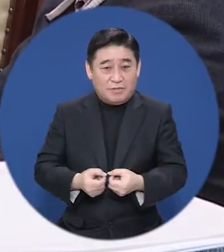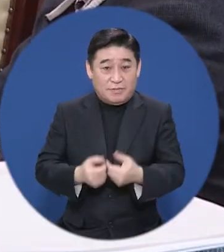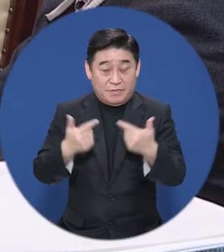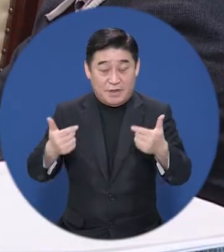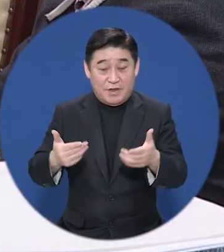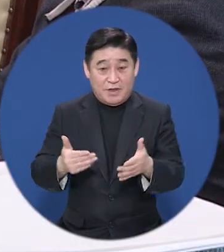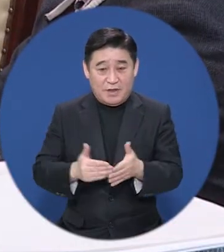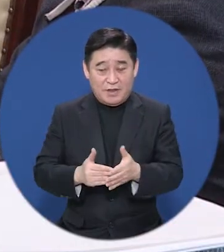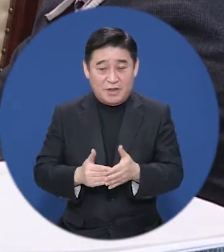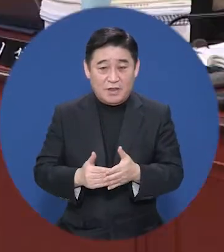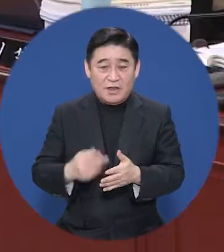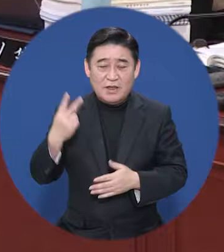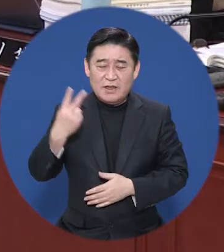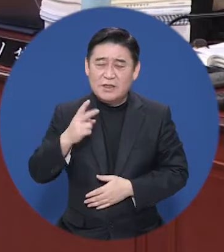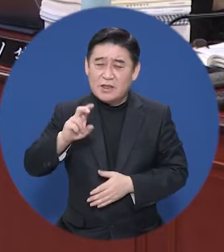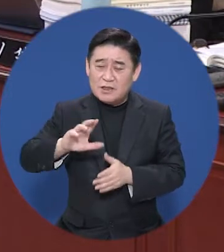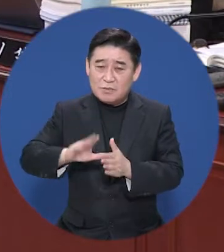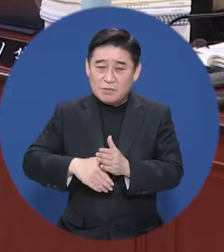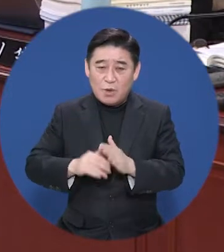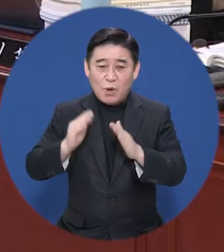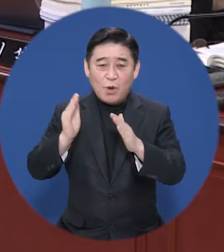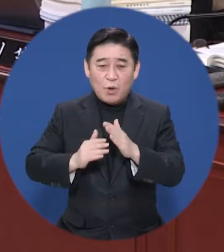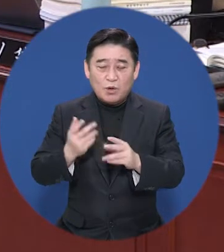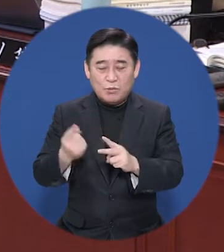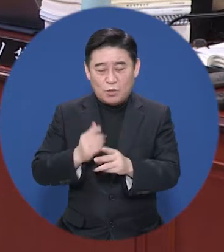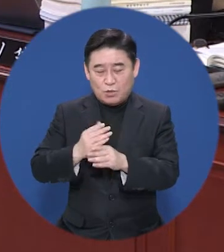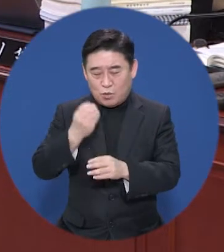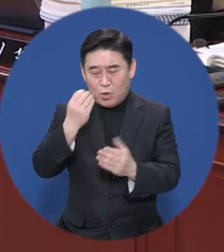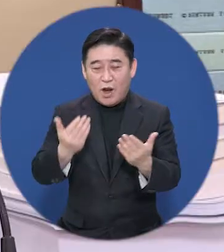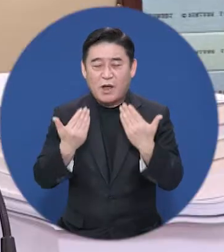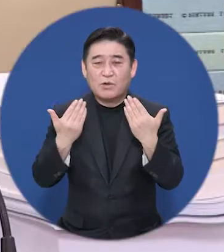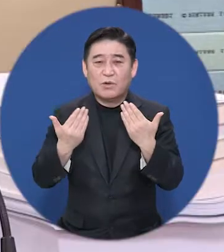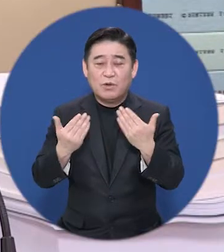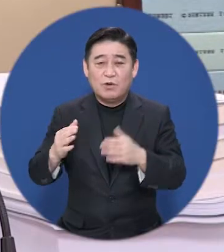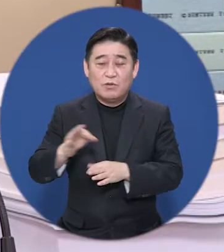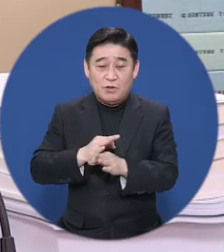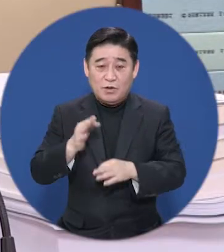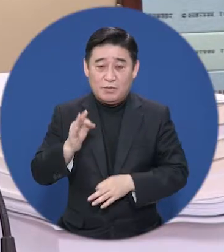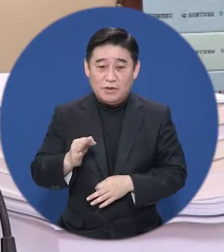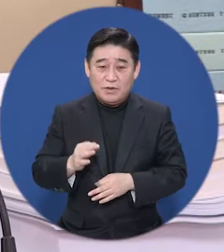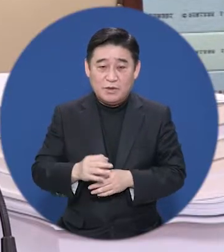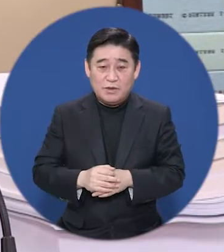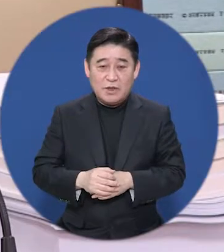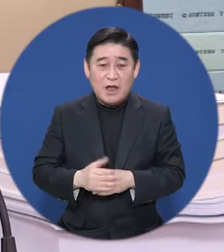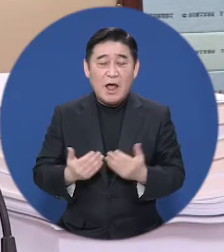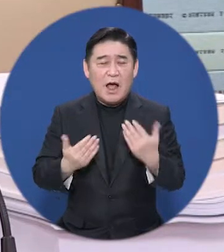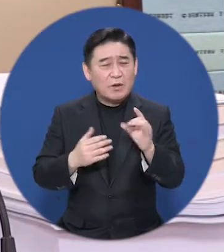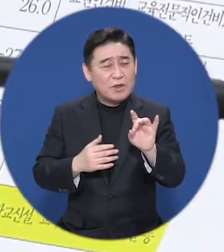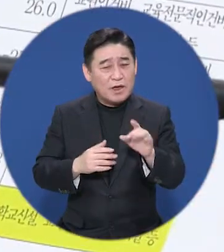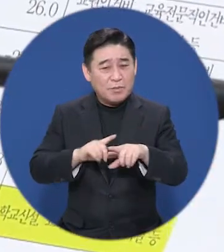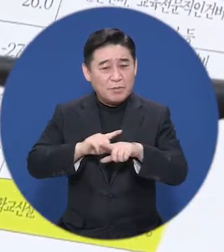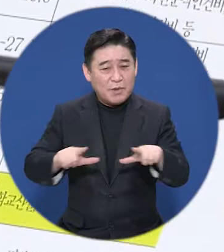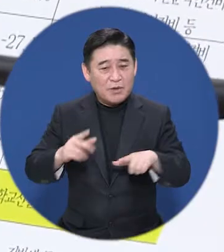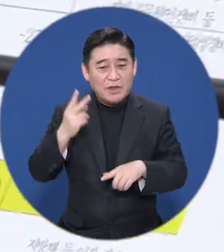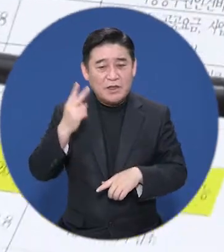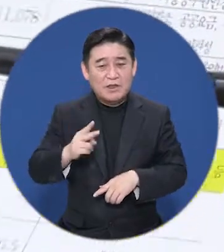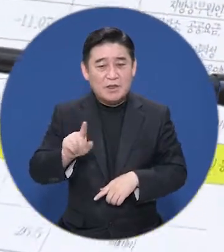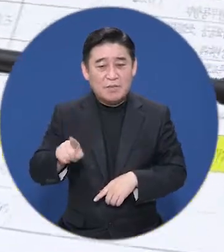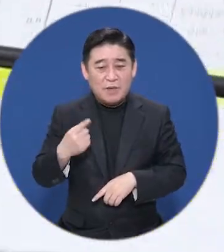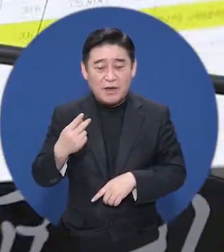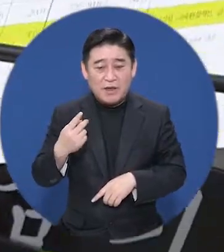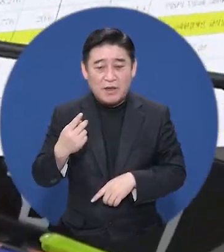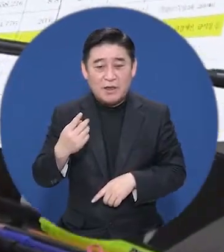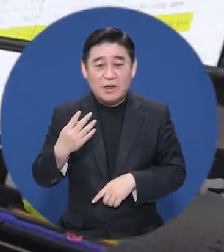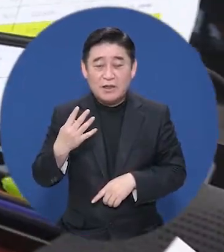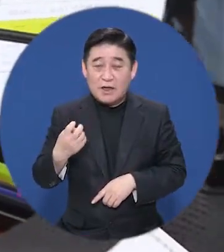편성됨으로써 2020년 공립 초중고 학교 기본 운영비는 그당 평균 2,143만 원